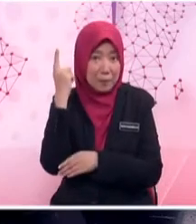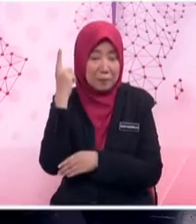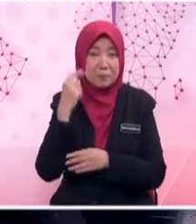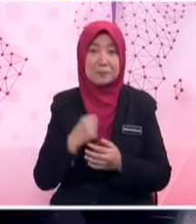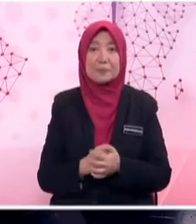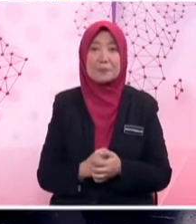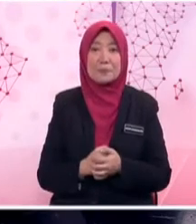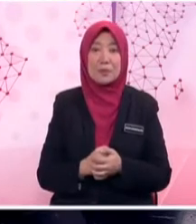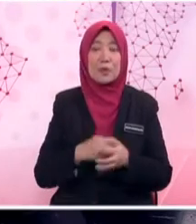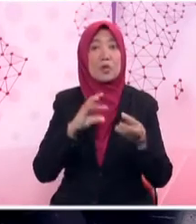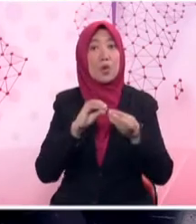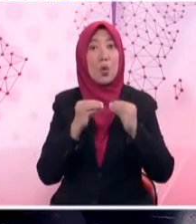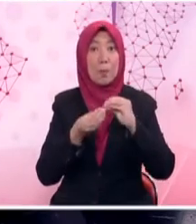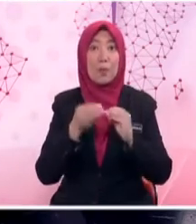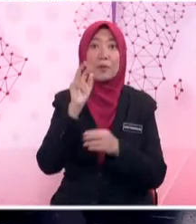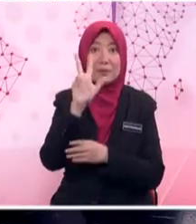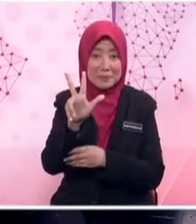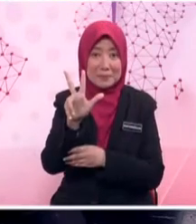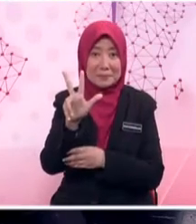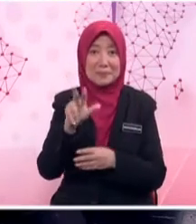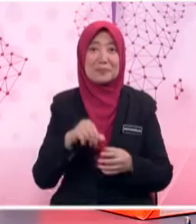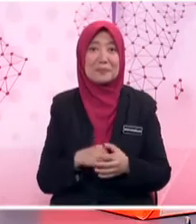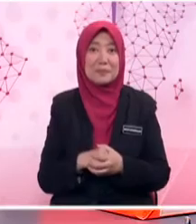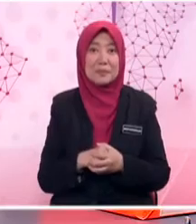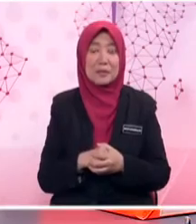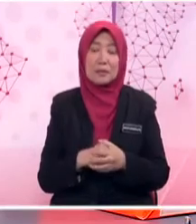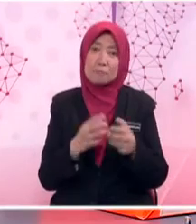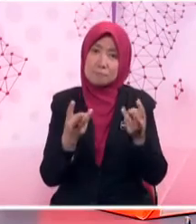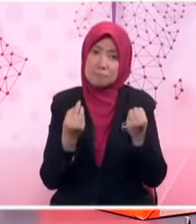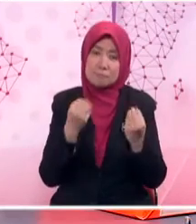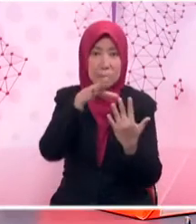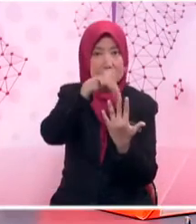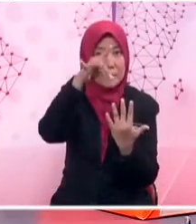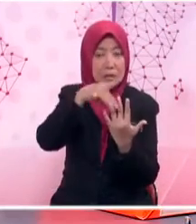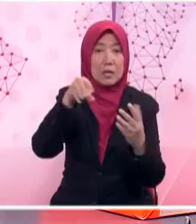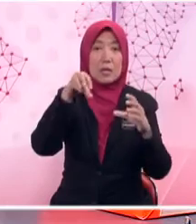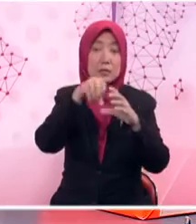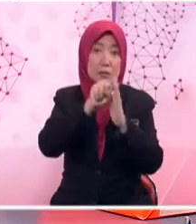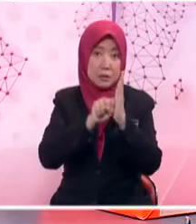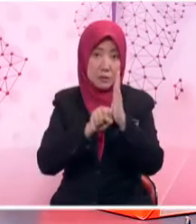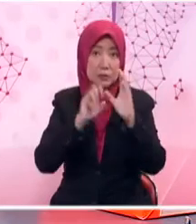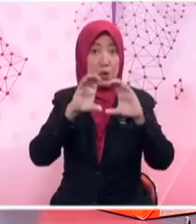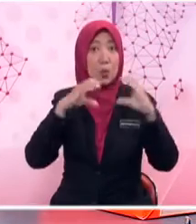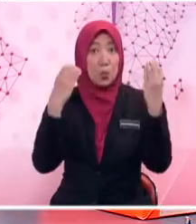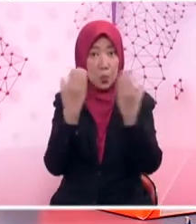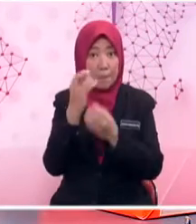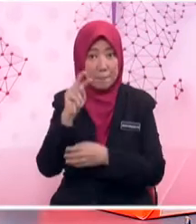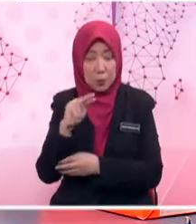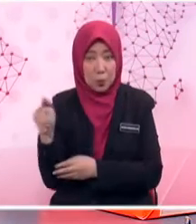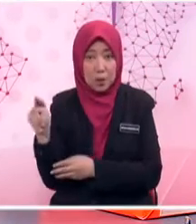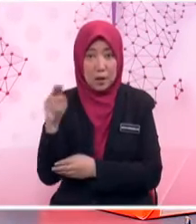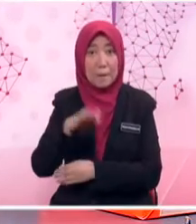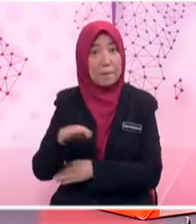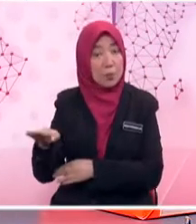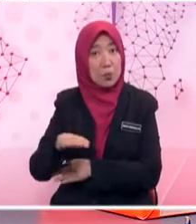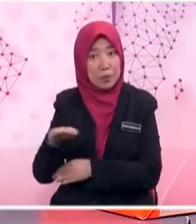teruskan kepada nombor tiga. Cikgu, saya nak pilih sekumpulan budak lelaki. Ini sekumpulan budak lelaki. Sekumpulan budak